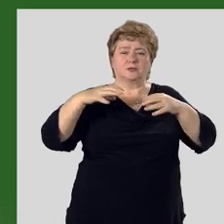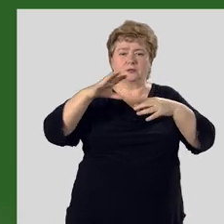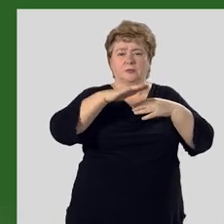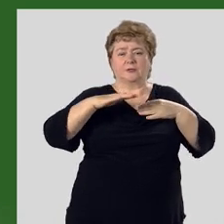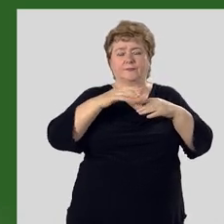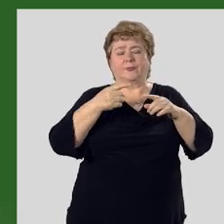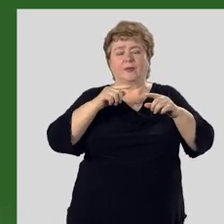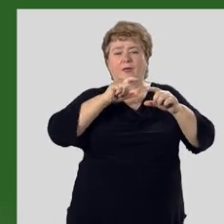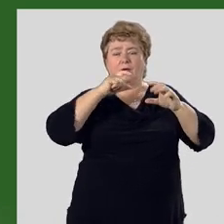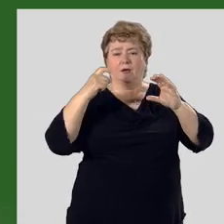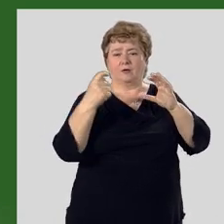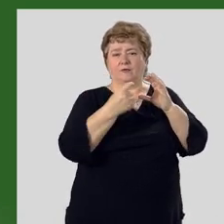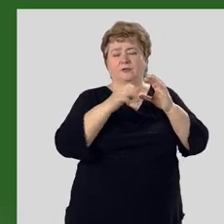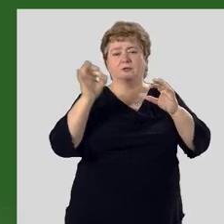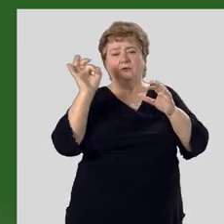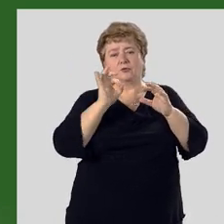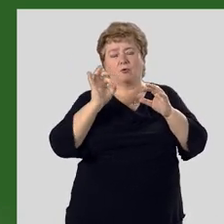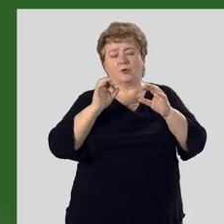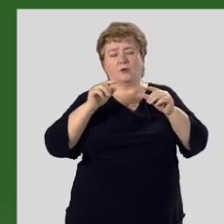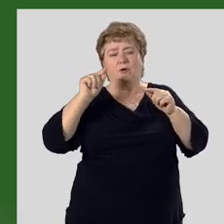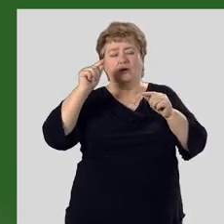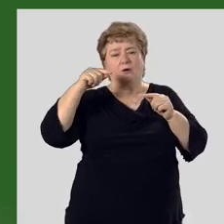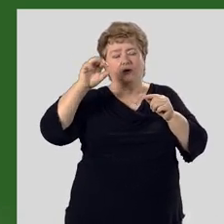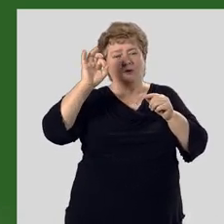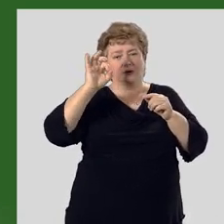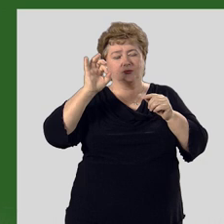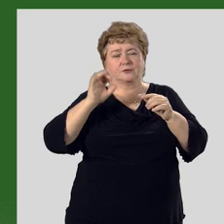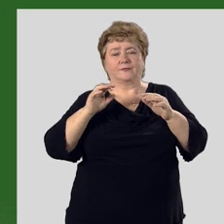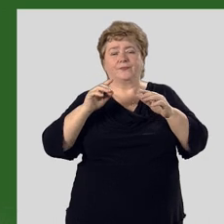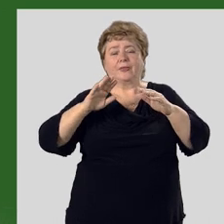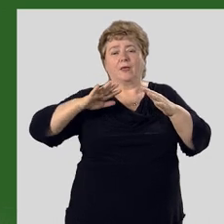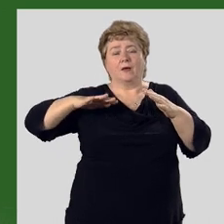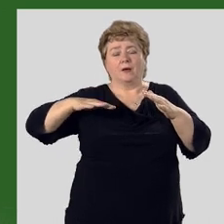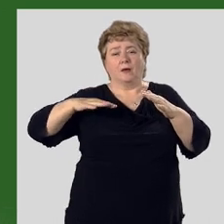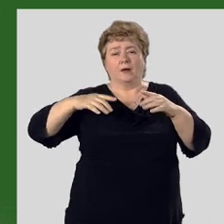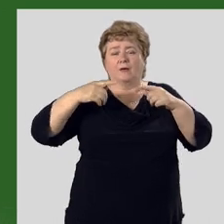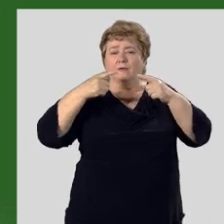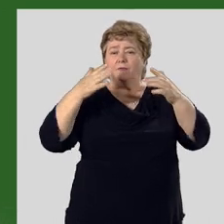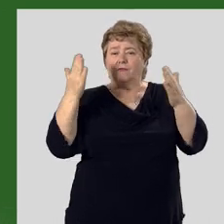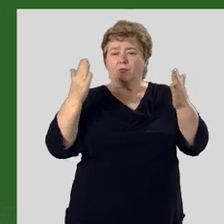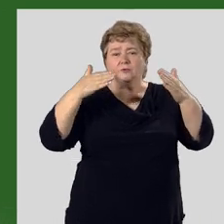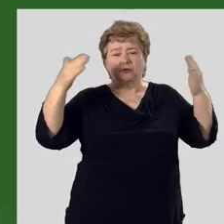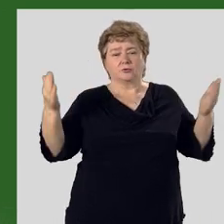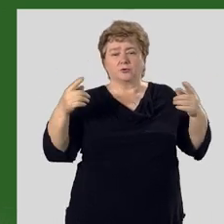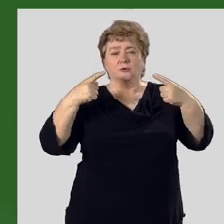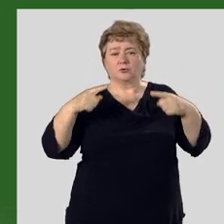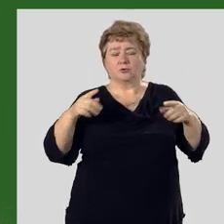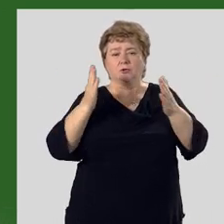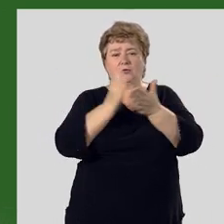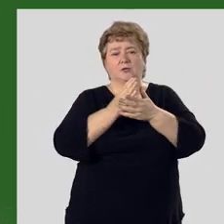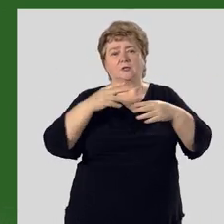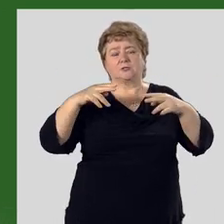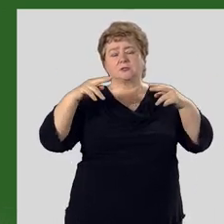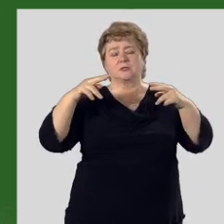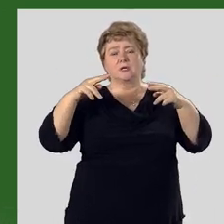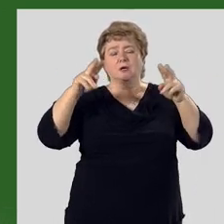Следовательно, экватор – 0 градусов. Далее от него в обе стороны находятся другие параллели